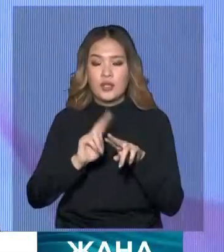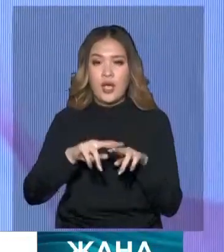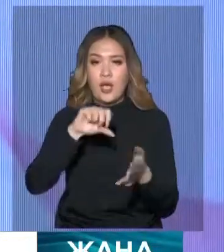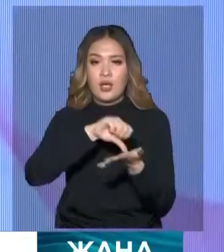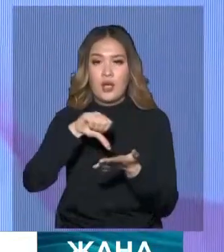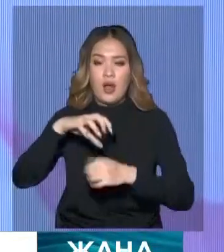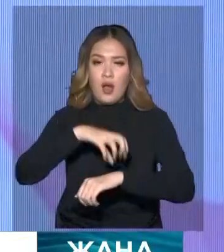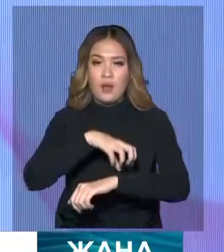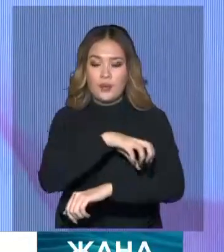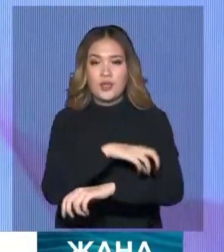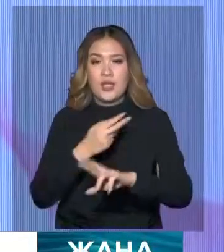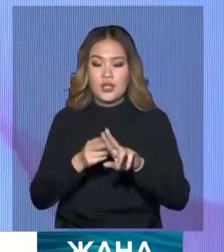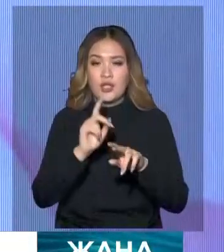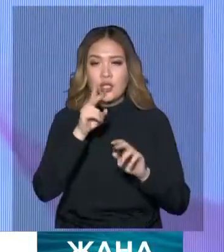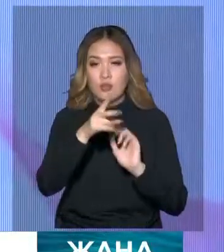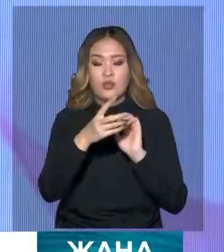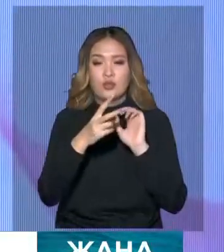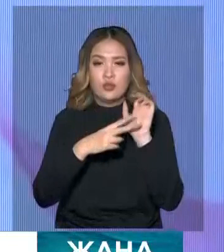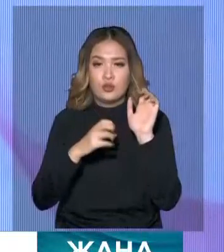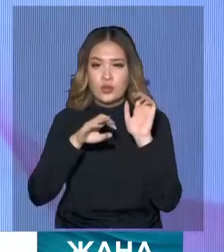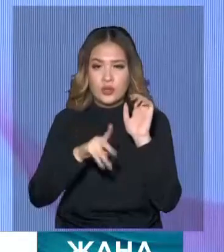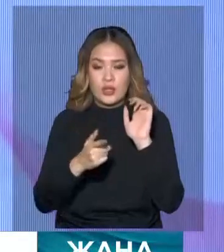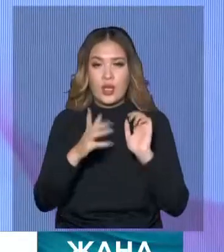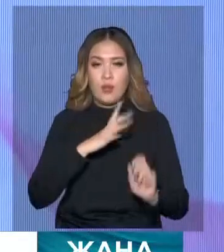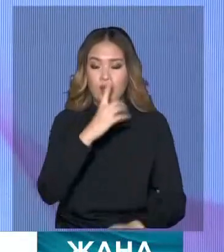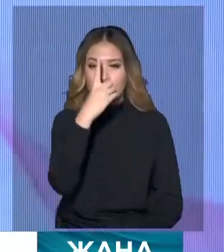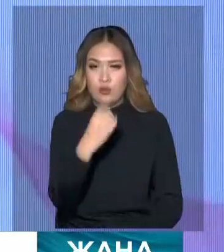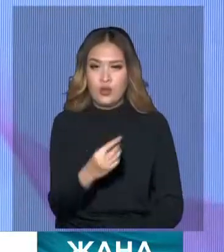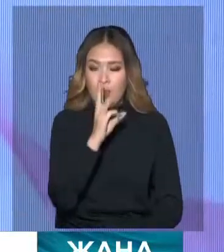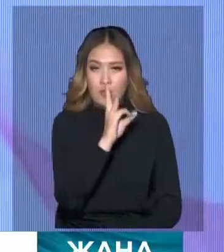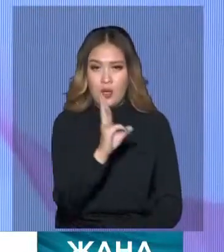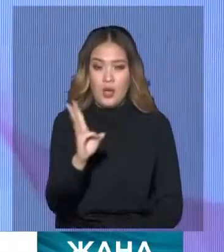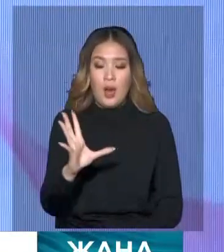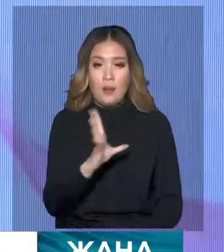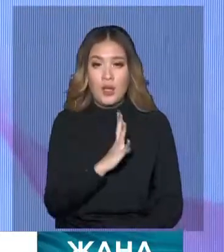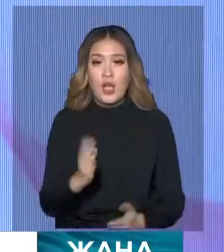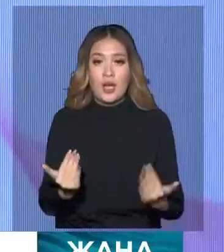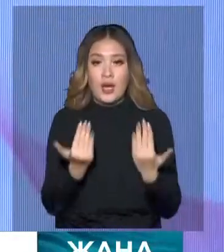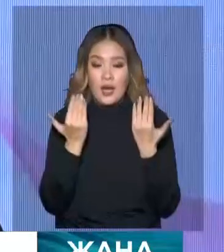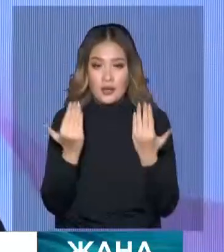дейін 2700 теңге күніне алып отырған жұмысы. А енді соны қазір